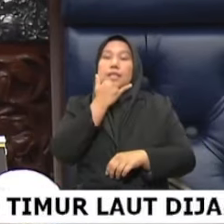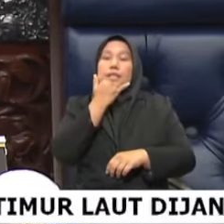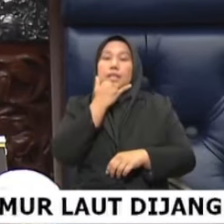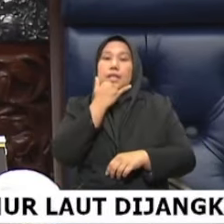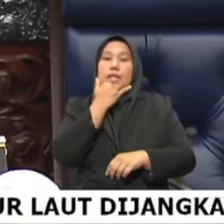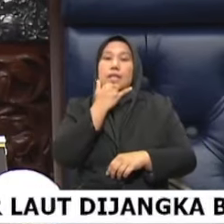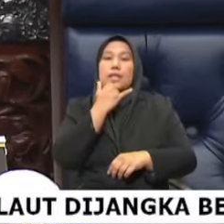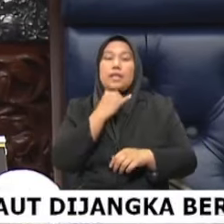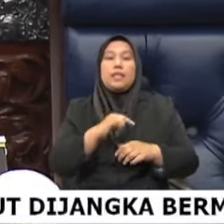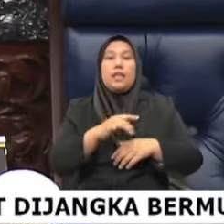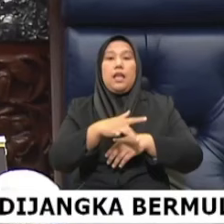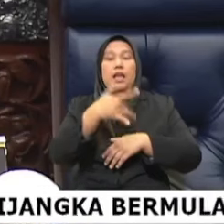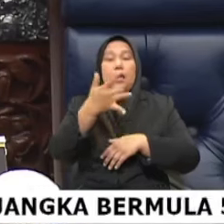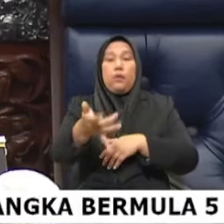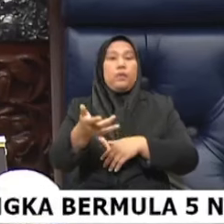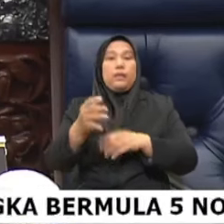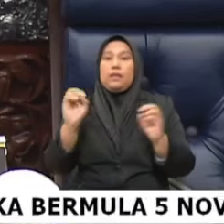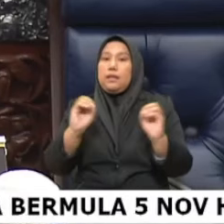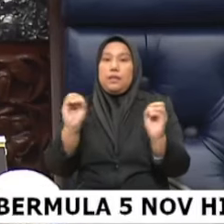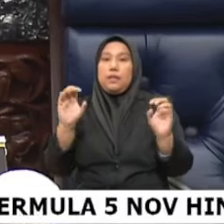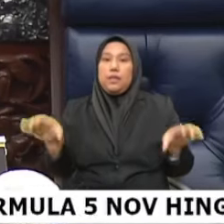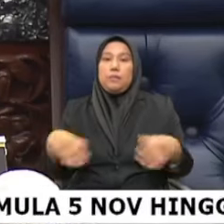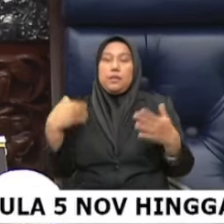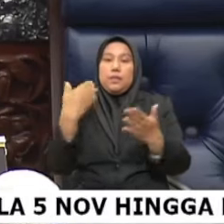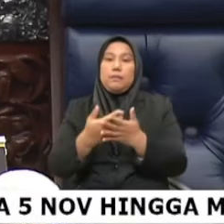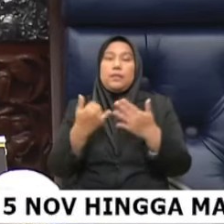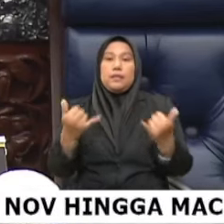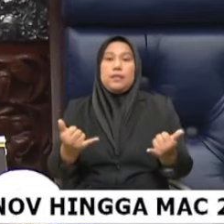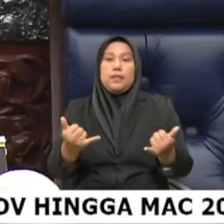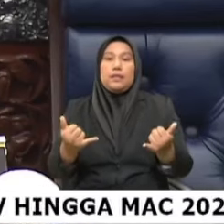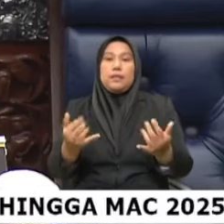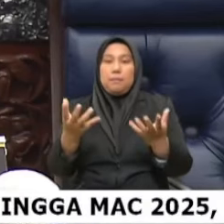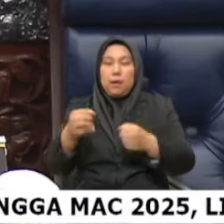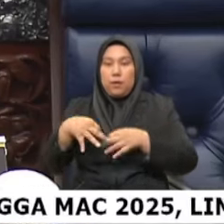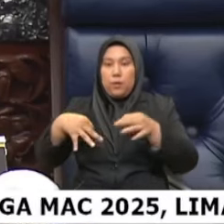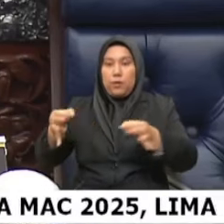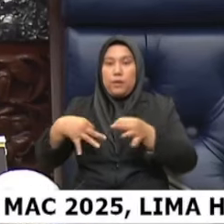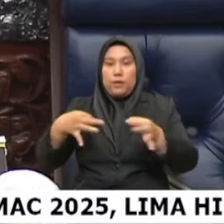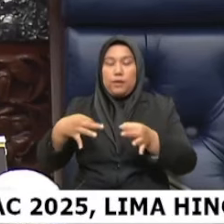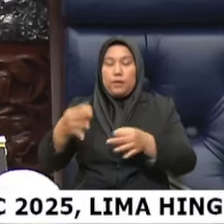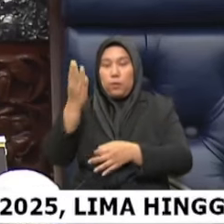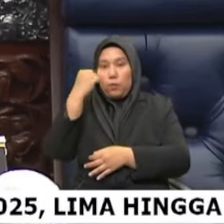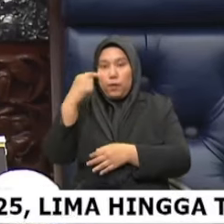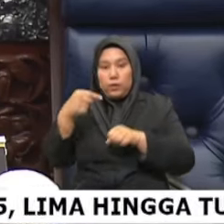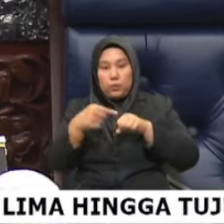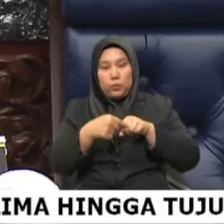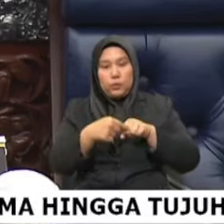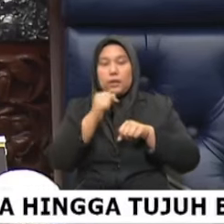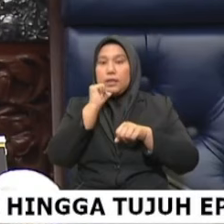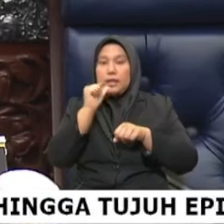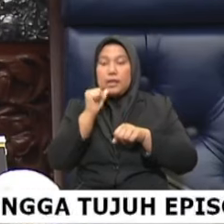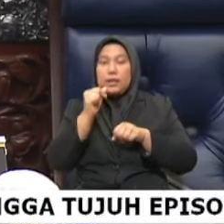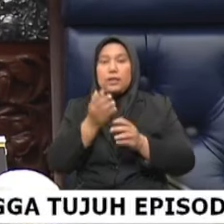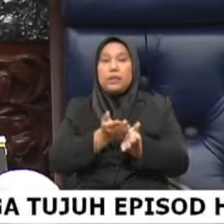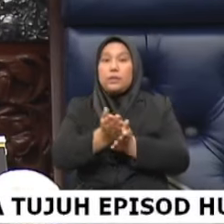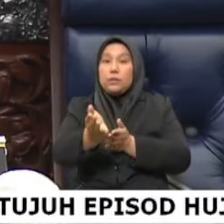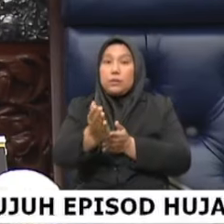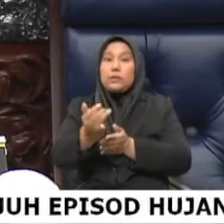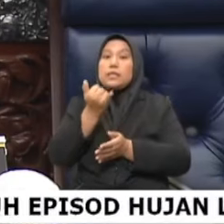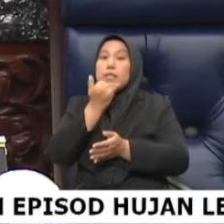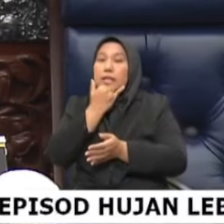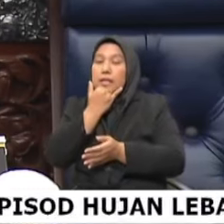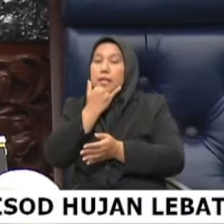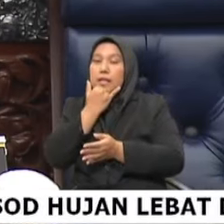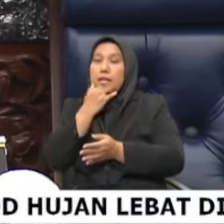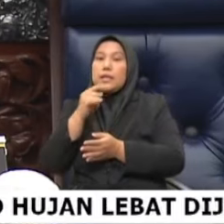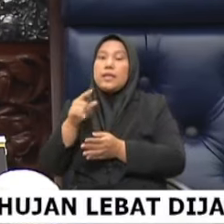setakat ni. Jadi saya ingin dapat penjelasan. Kenapa tuduhan itu tidak diteruskan sedangkan itu kesalahan utama dia?